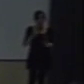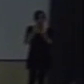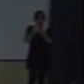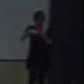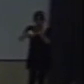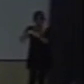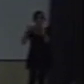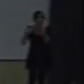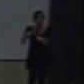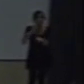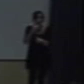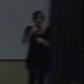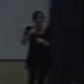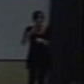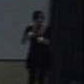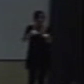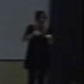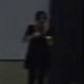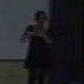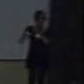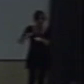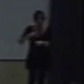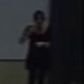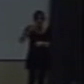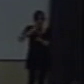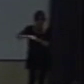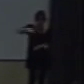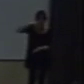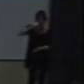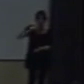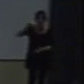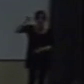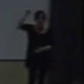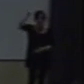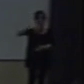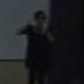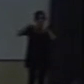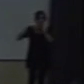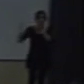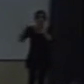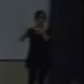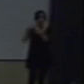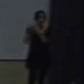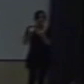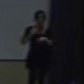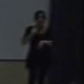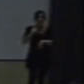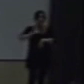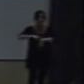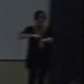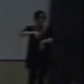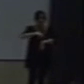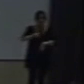ni treballin, perquè això vol dir que d'aquí uns anys un 13% de les persones hauran estat almenys una temporada de la seva vida o hauran perdut un temps ni en